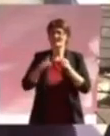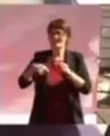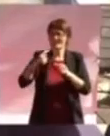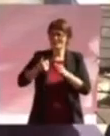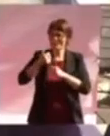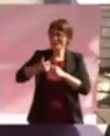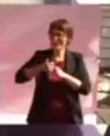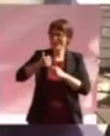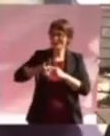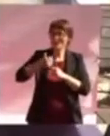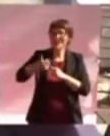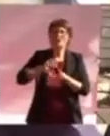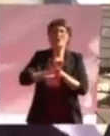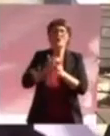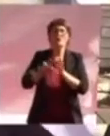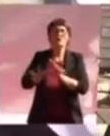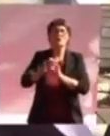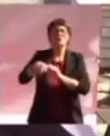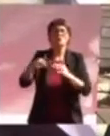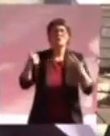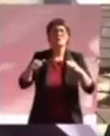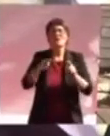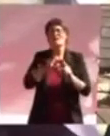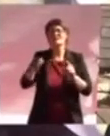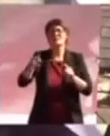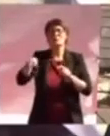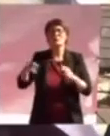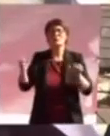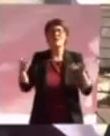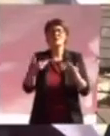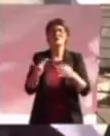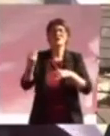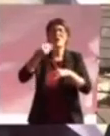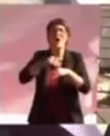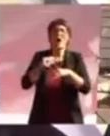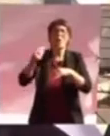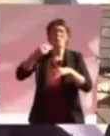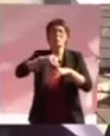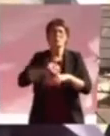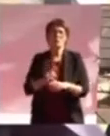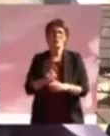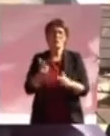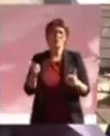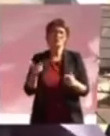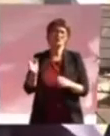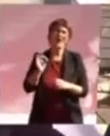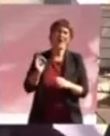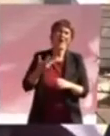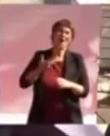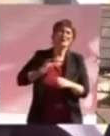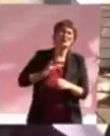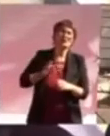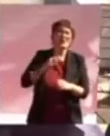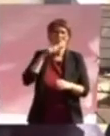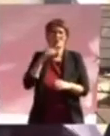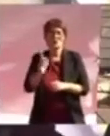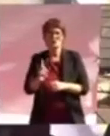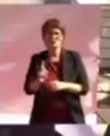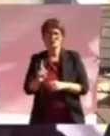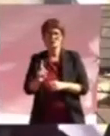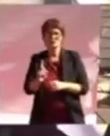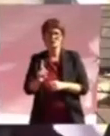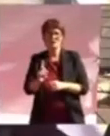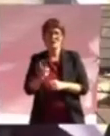2016 2018 ma tuttora insufficienti a riconoscere valorizzazione economica del personale che ha dimostrato